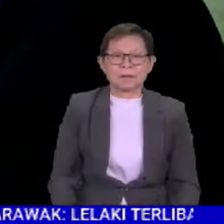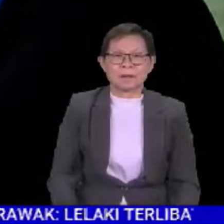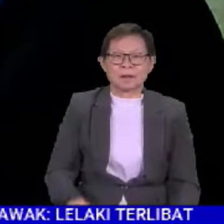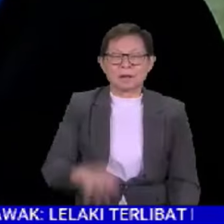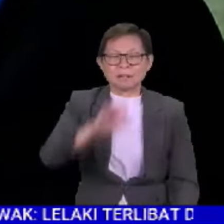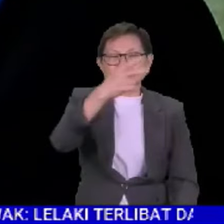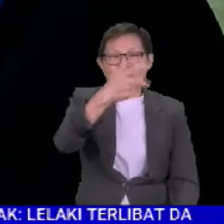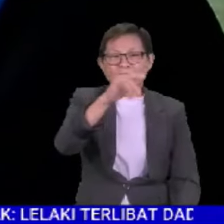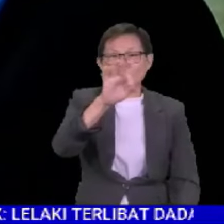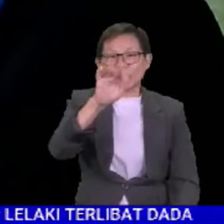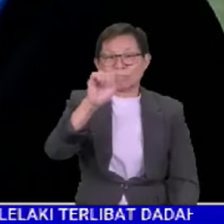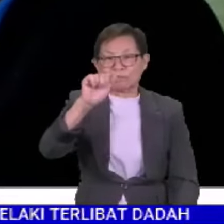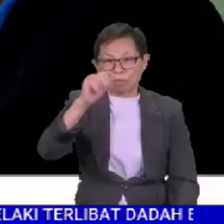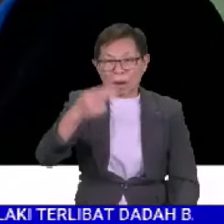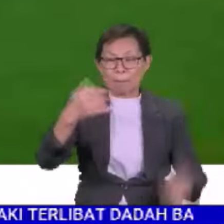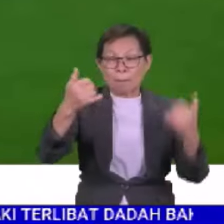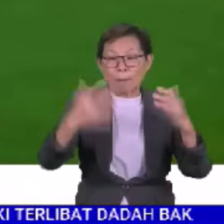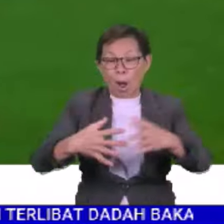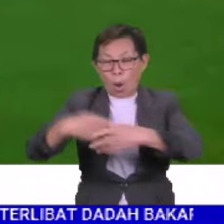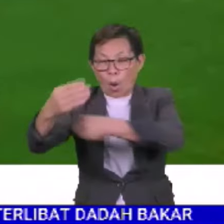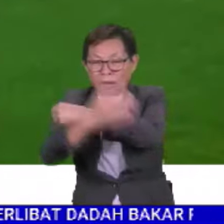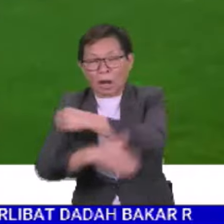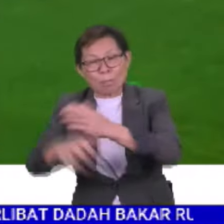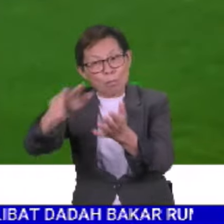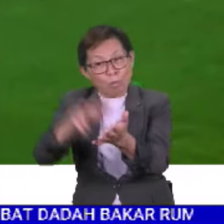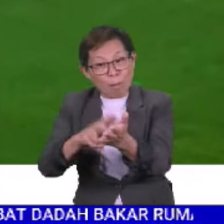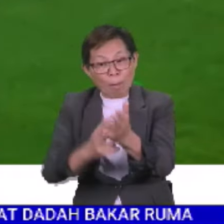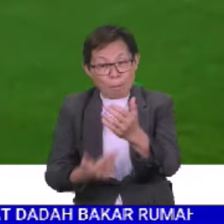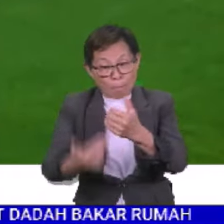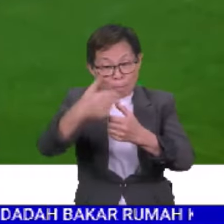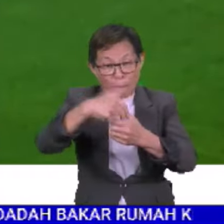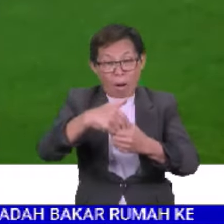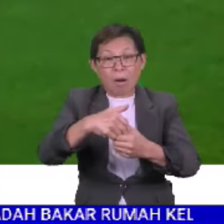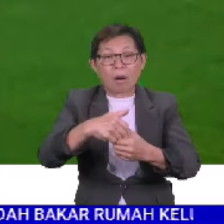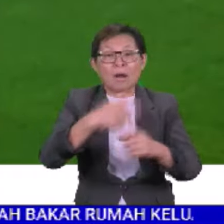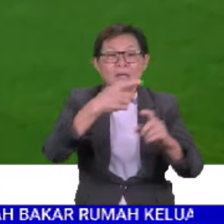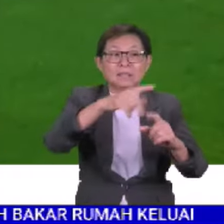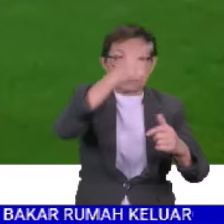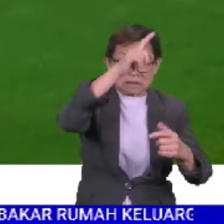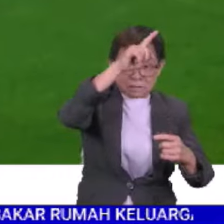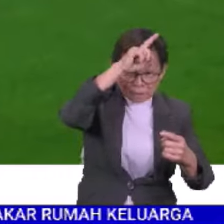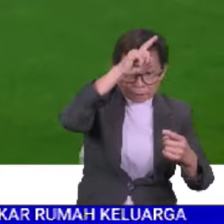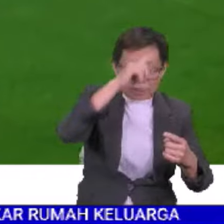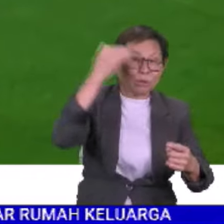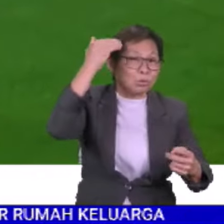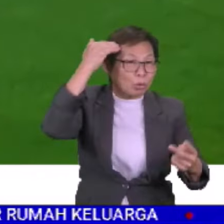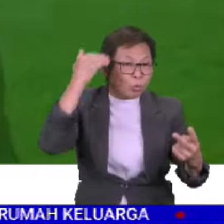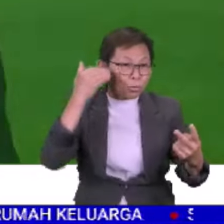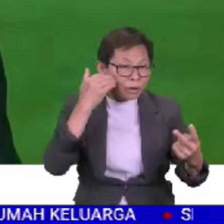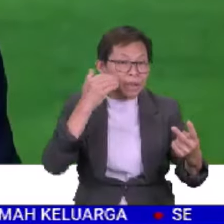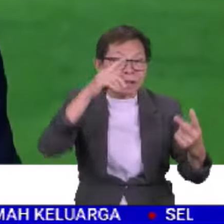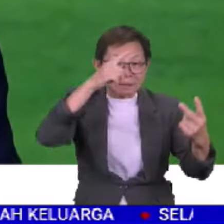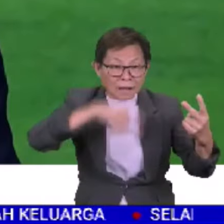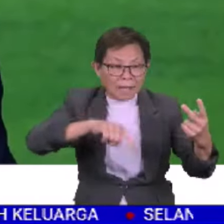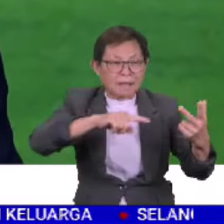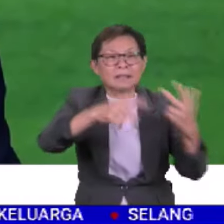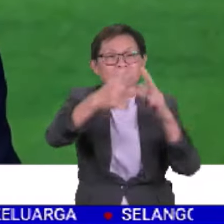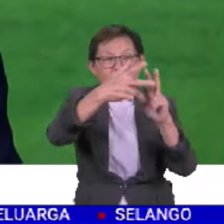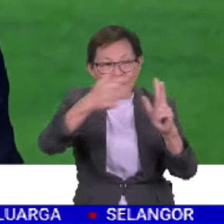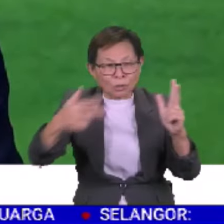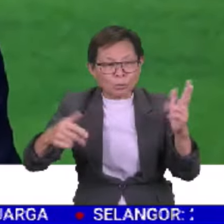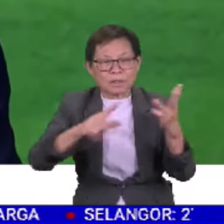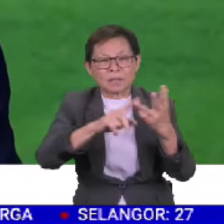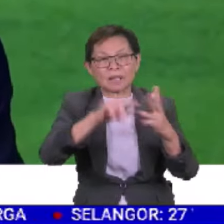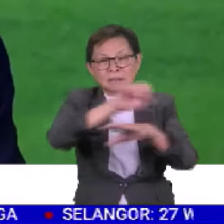Tambah Sharifah, antara pemain luar negara yang sudah mengesahkan penyertaannya iaitu dari Jerman, Korea Selatan, Thailand,